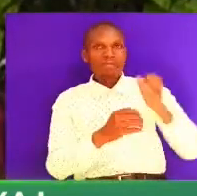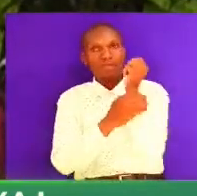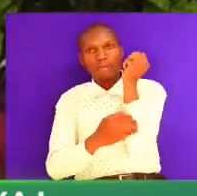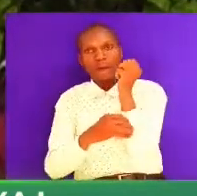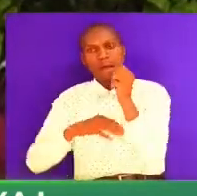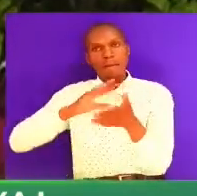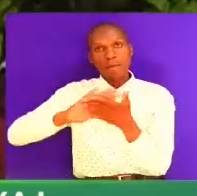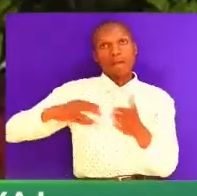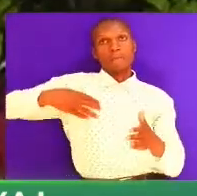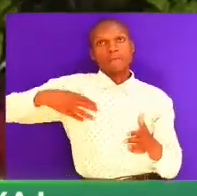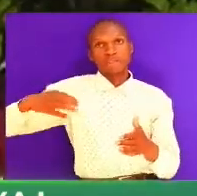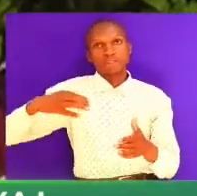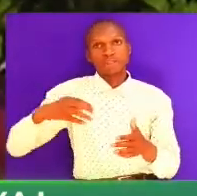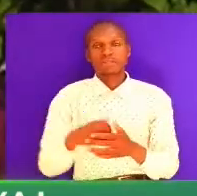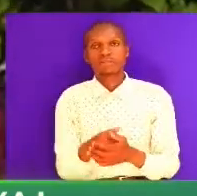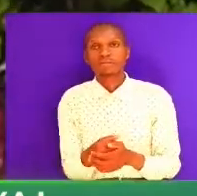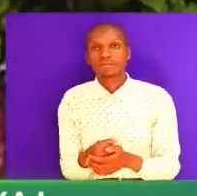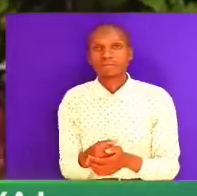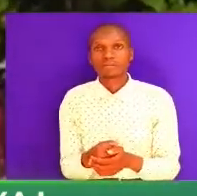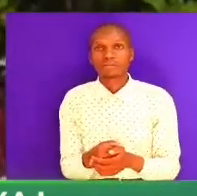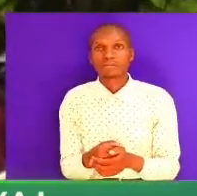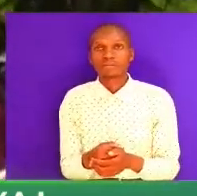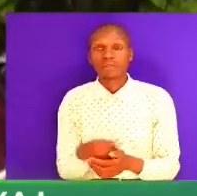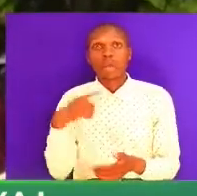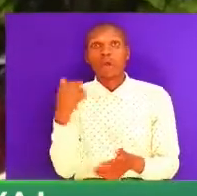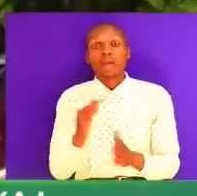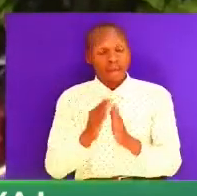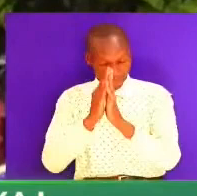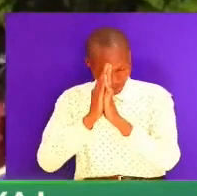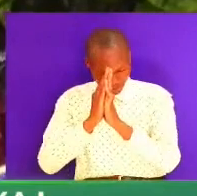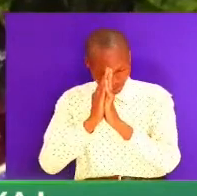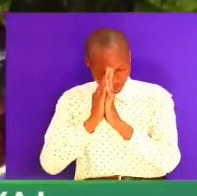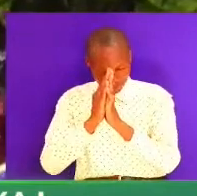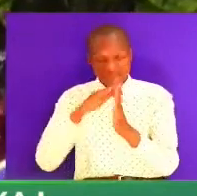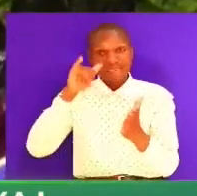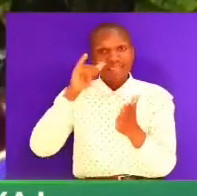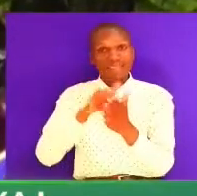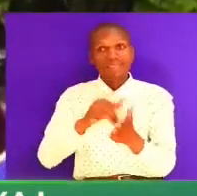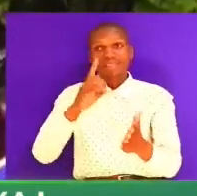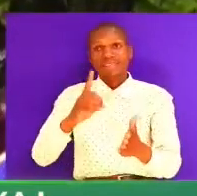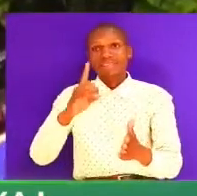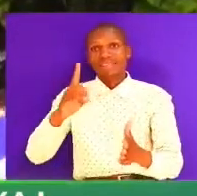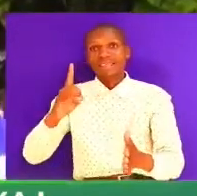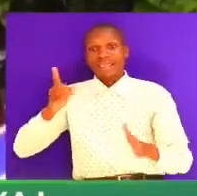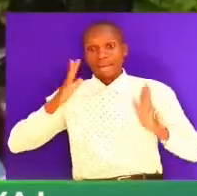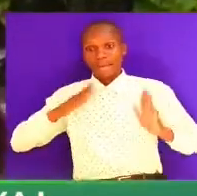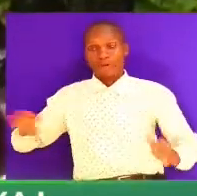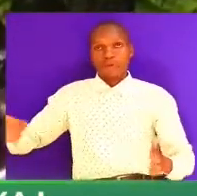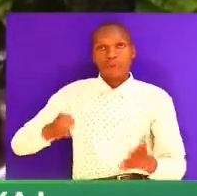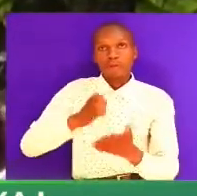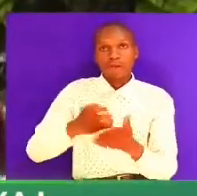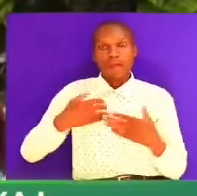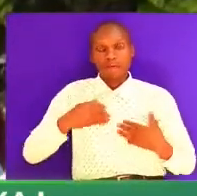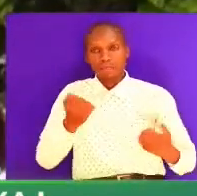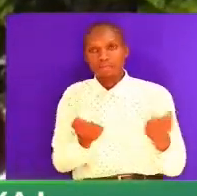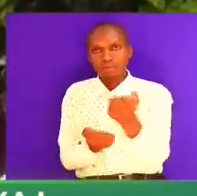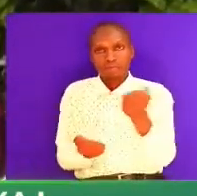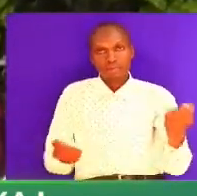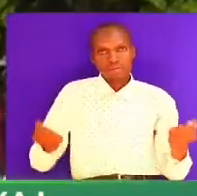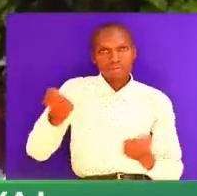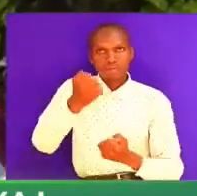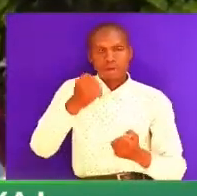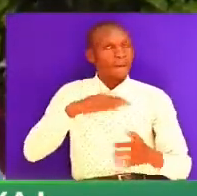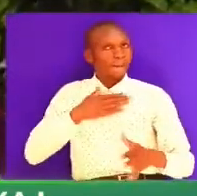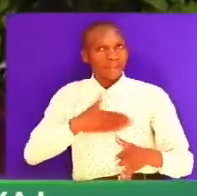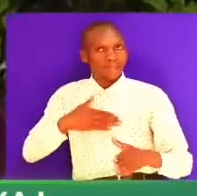banyete Cikona Jones, aina aruna sabire, inga montoni kwa si oliki lugha tajika liko mnyoka bara, baadhi mangare